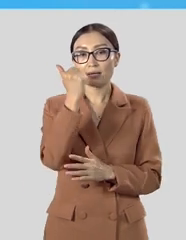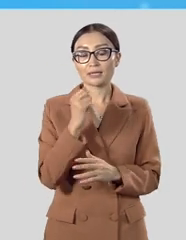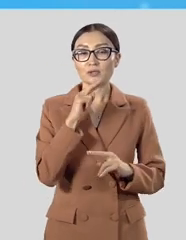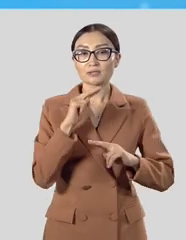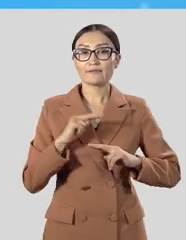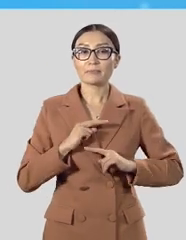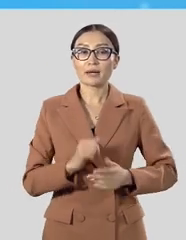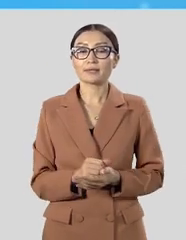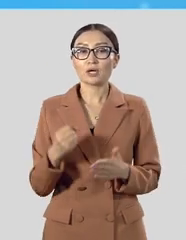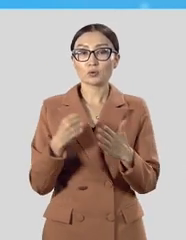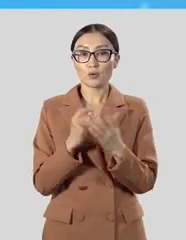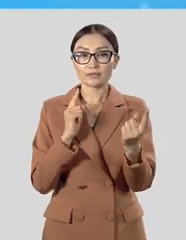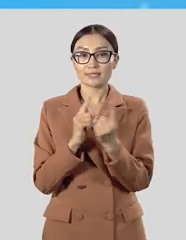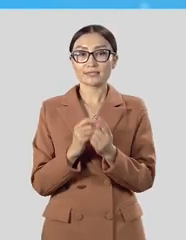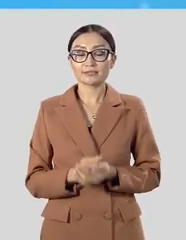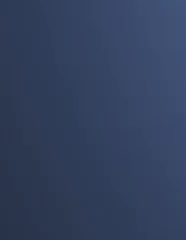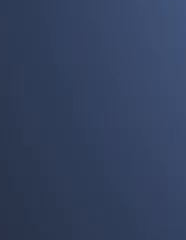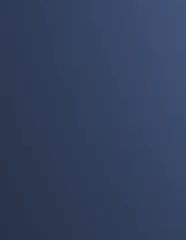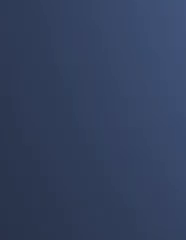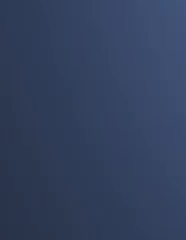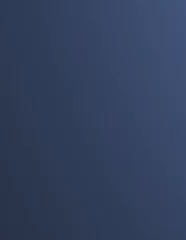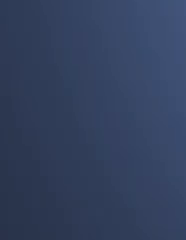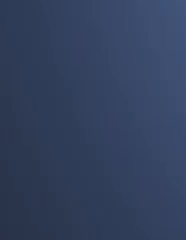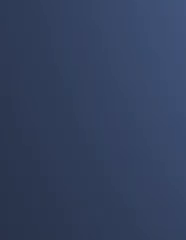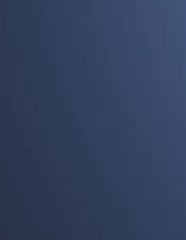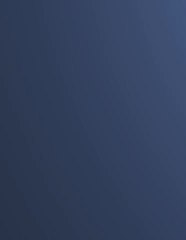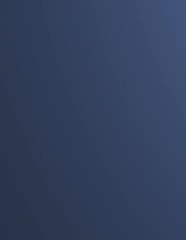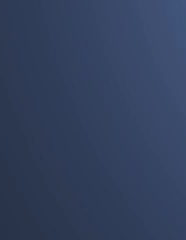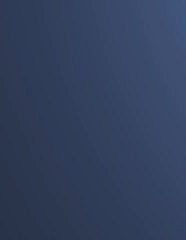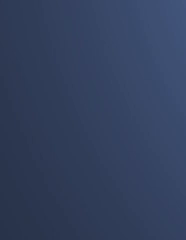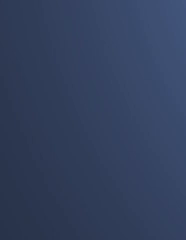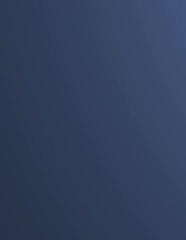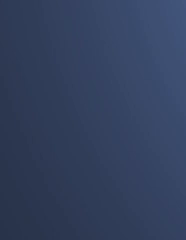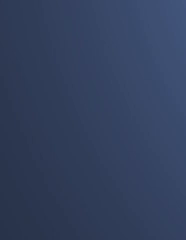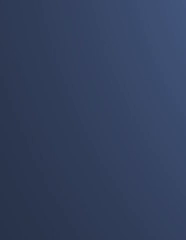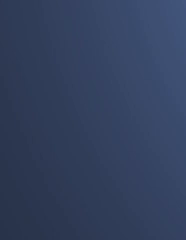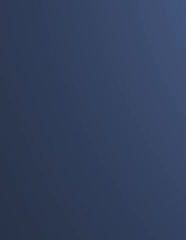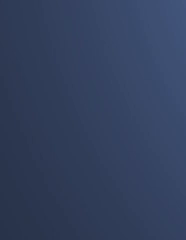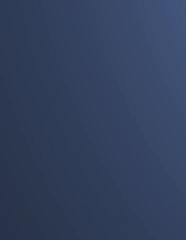за внимание. До скорых встреч!